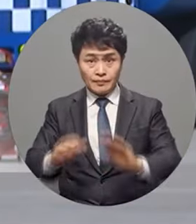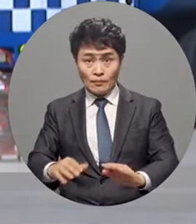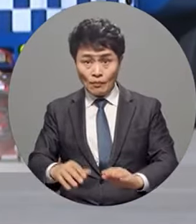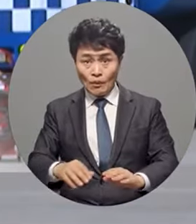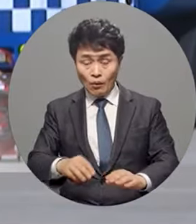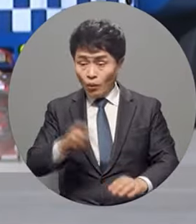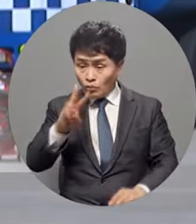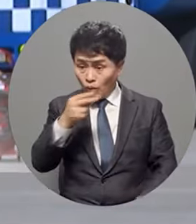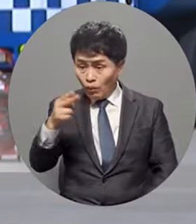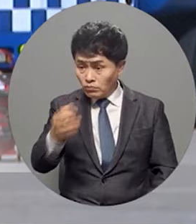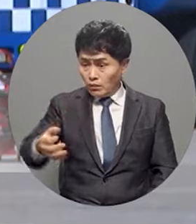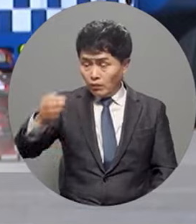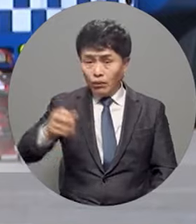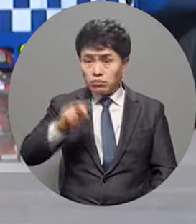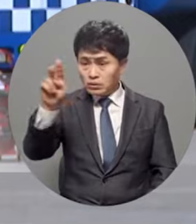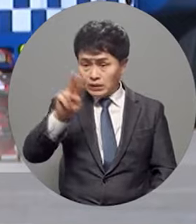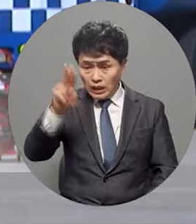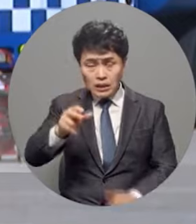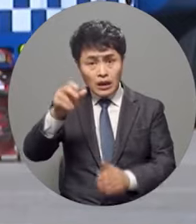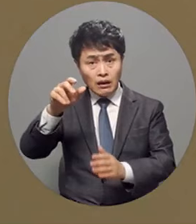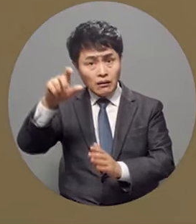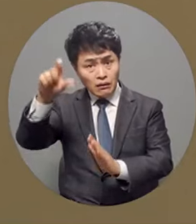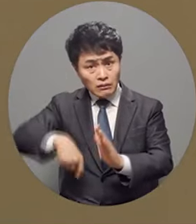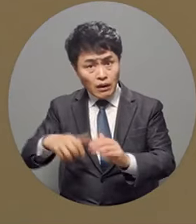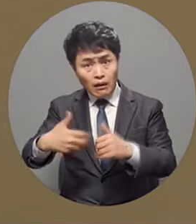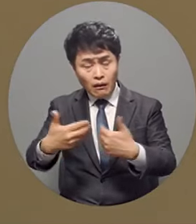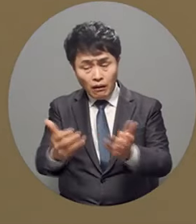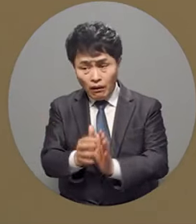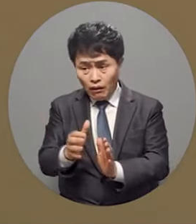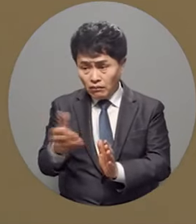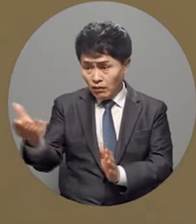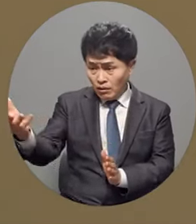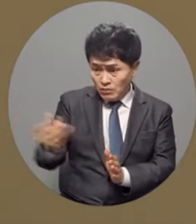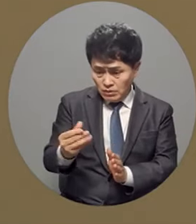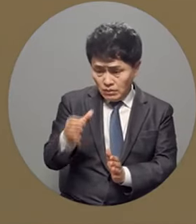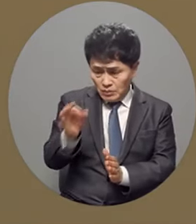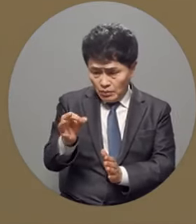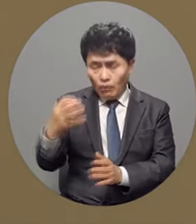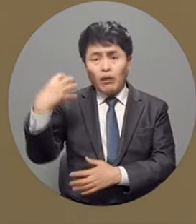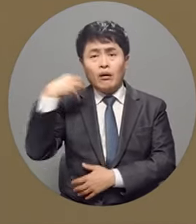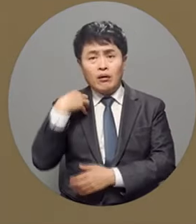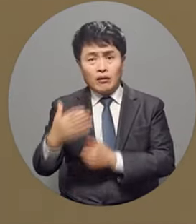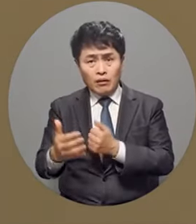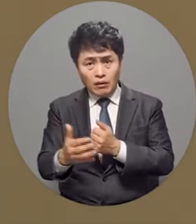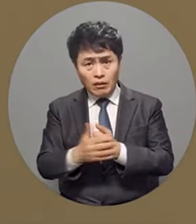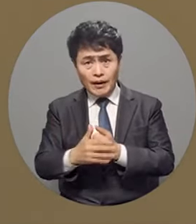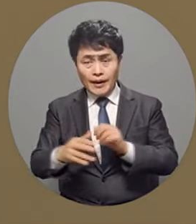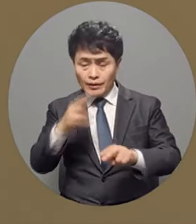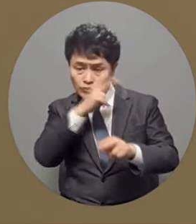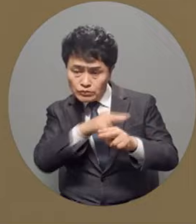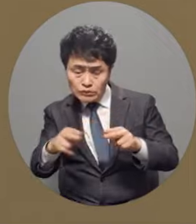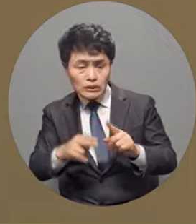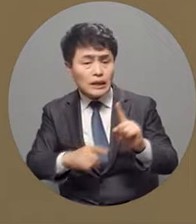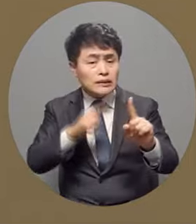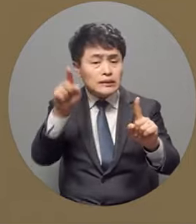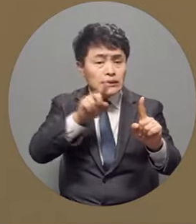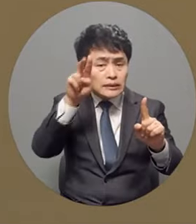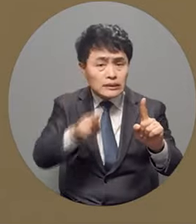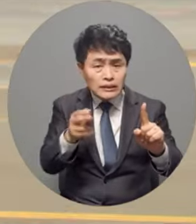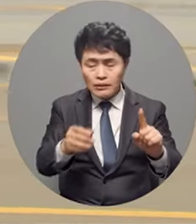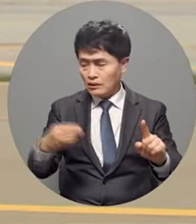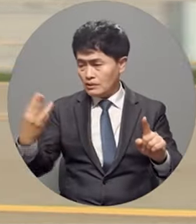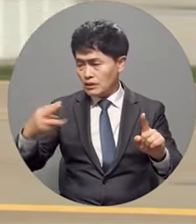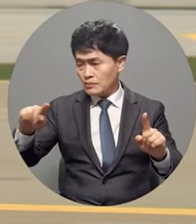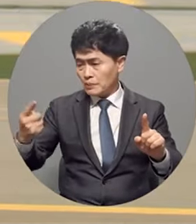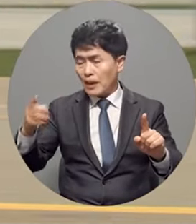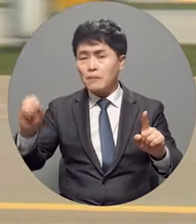환율까지 오르면서 달러로 결제하는 비행기 리스료까지 부담이 커졌습니다. 대한항공은 유가가 1달러 오를 때마다